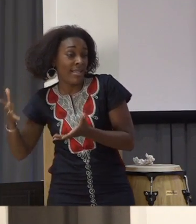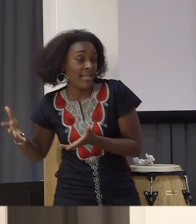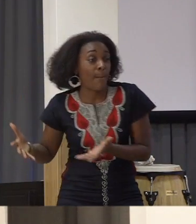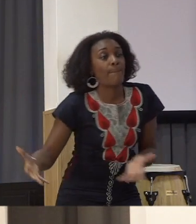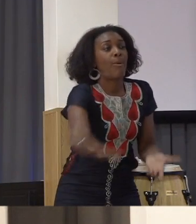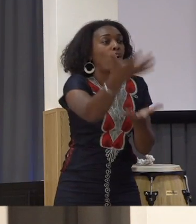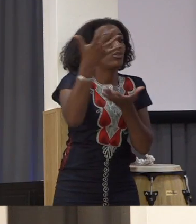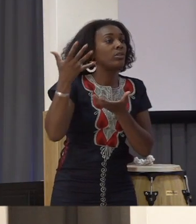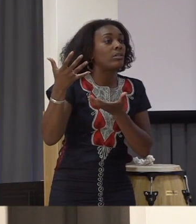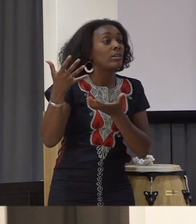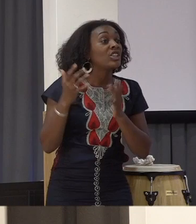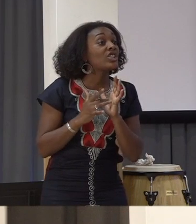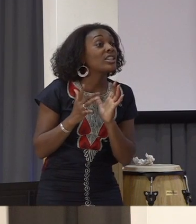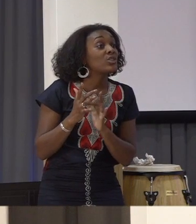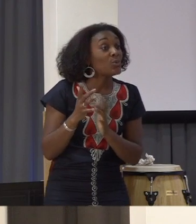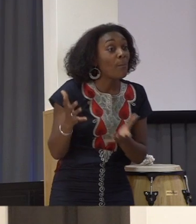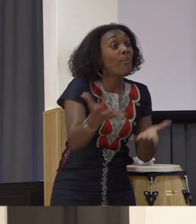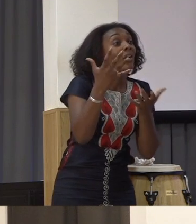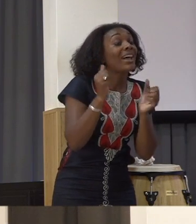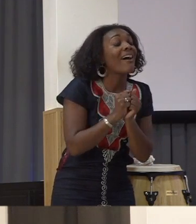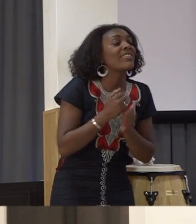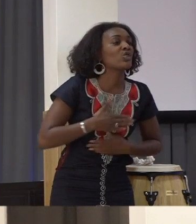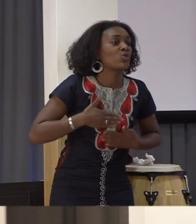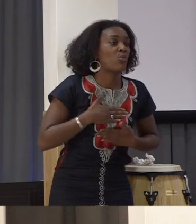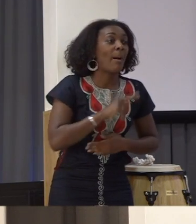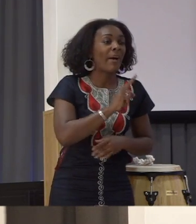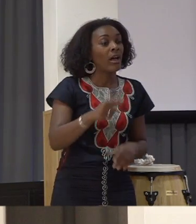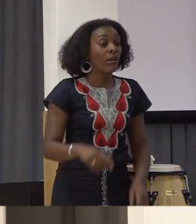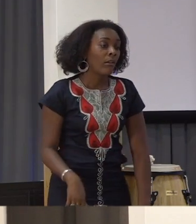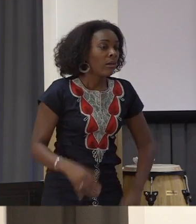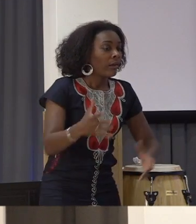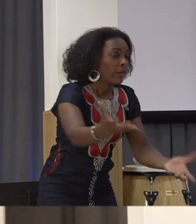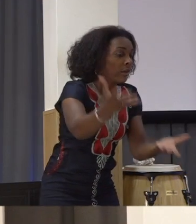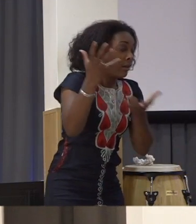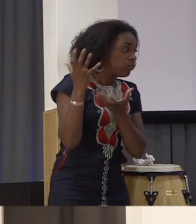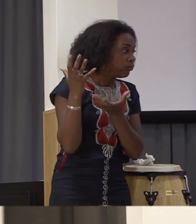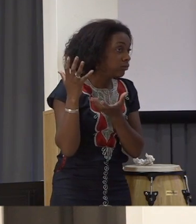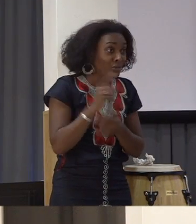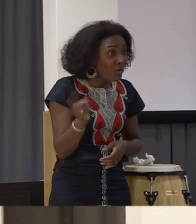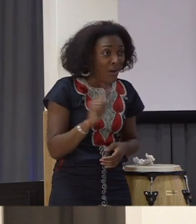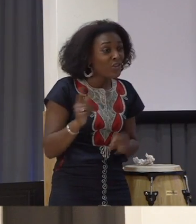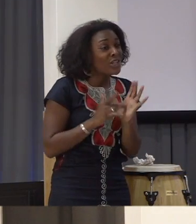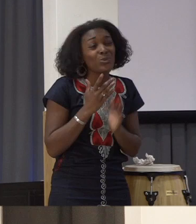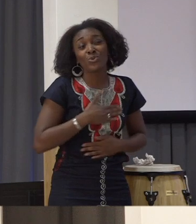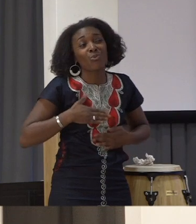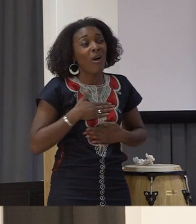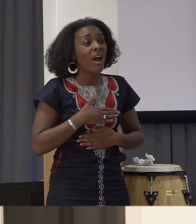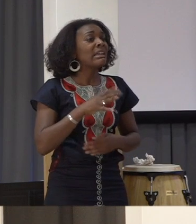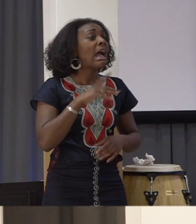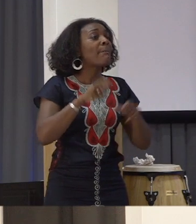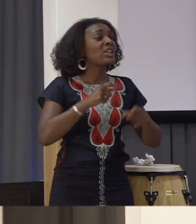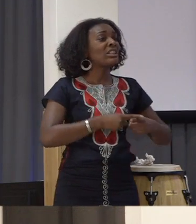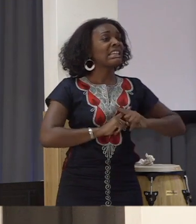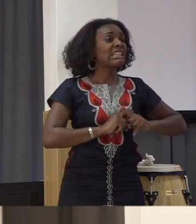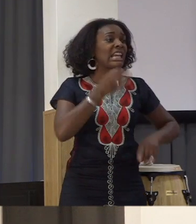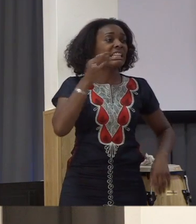cela, il le fait avec joie. Je connais des chrétiens qui disent « J'ose pas aller voir le Seigneur quand je suis